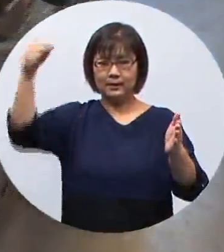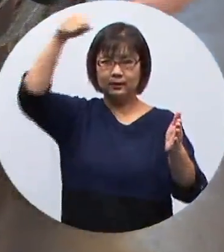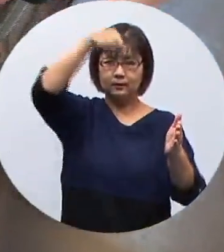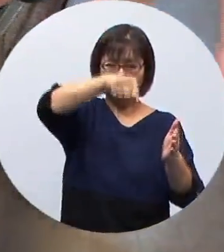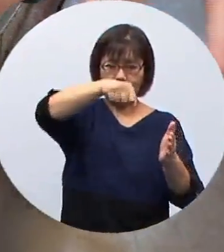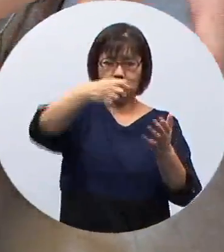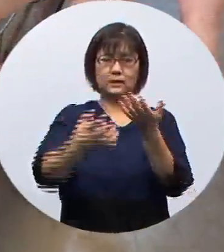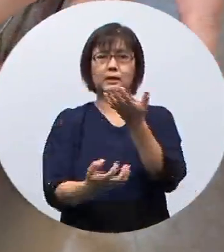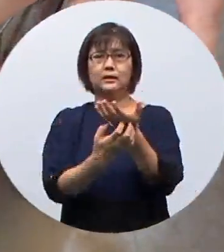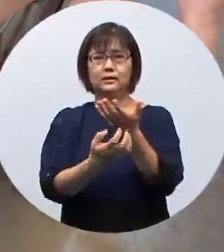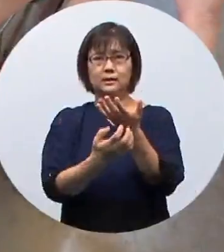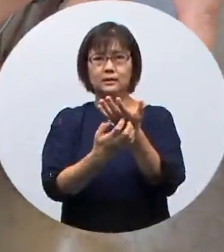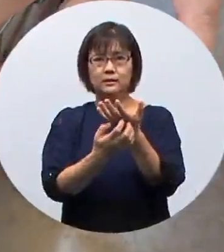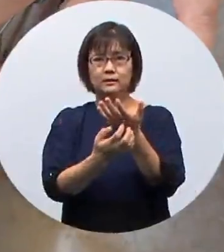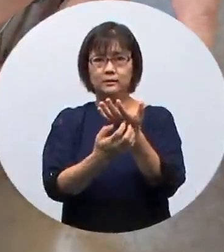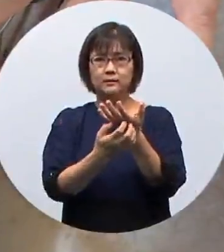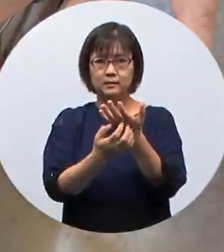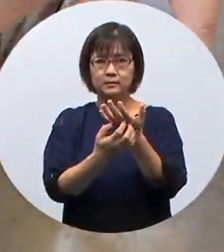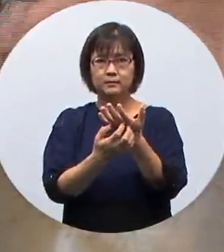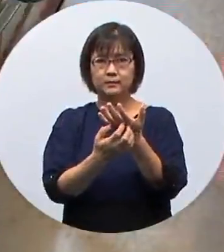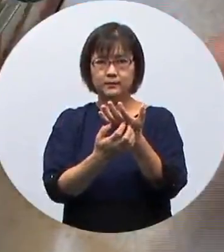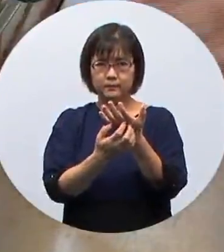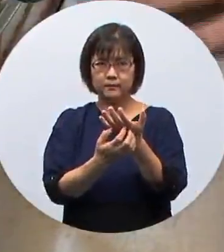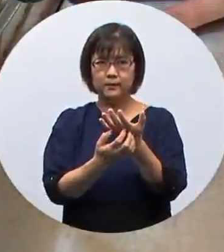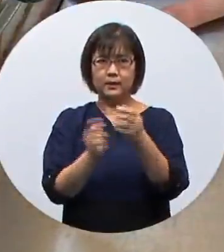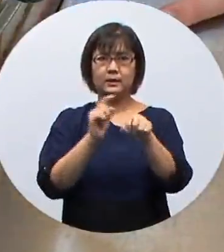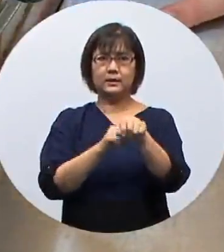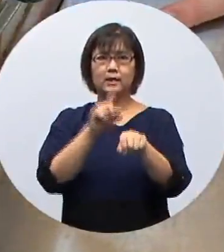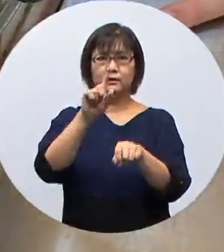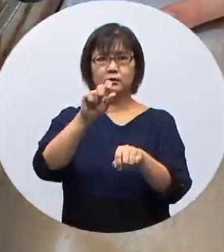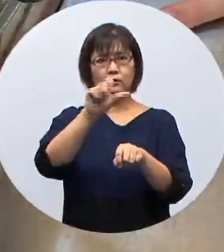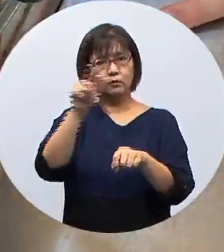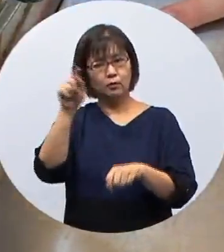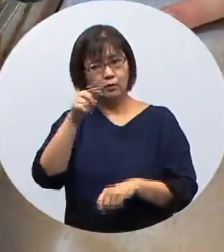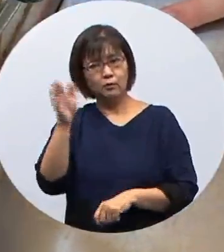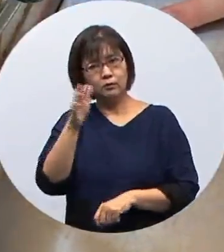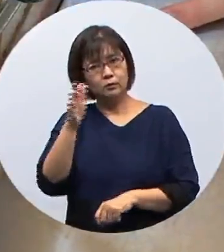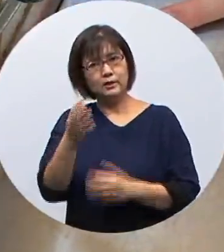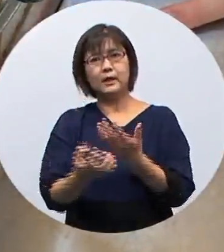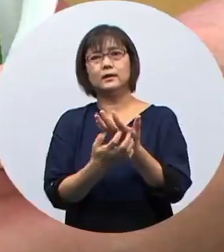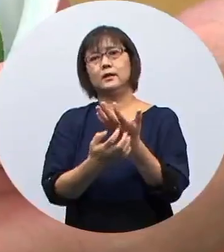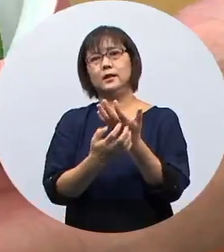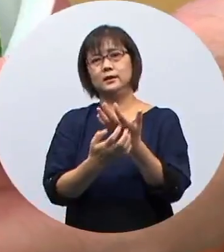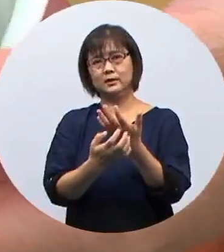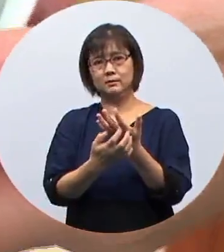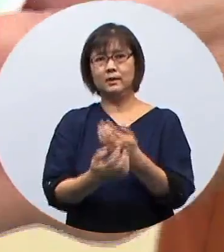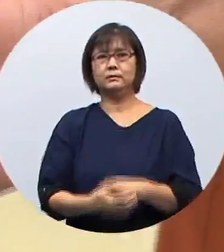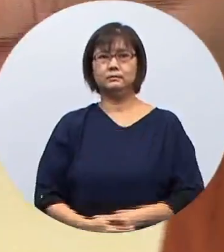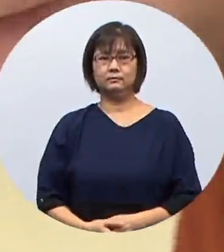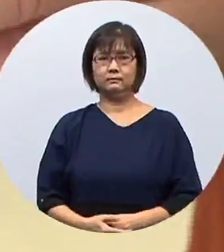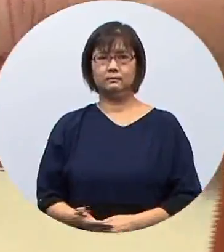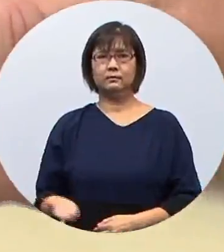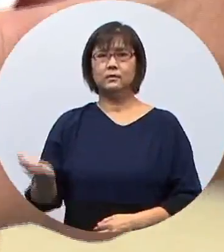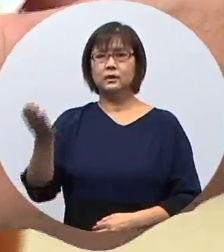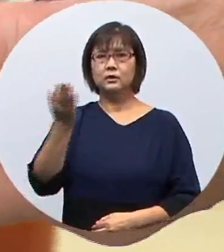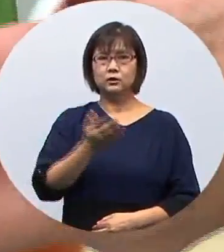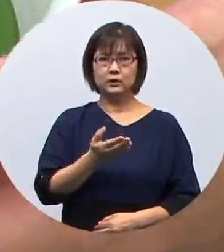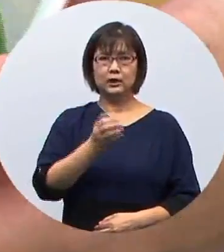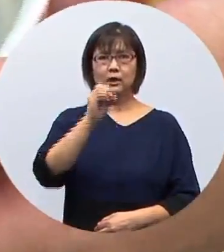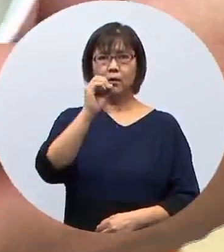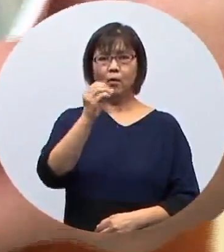にかけ、沸騰したら弱火にして15分程度加熱します。オクラを茹でます